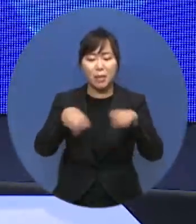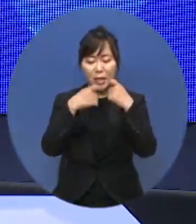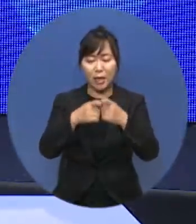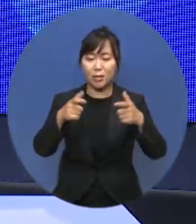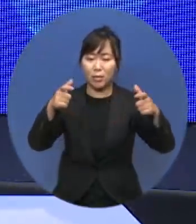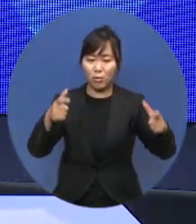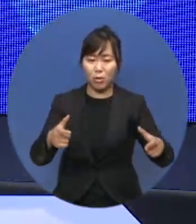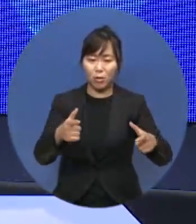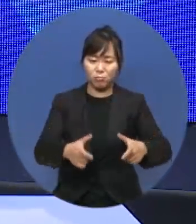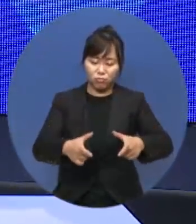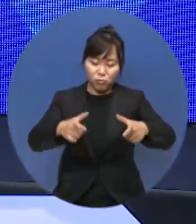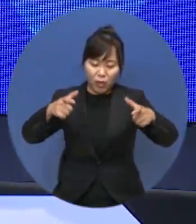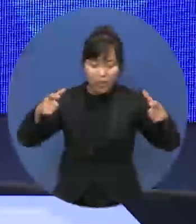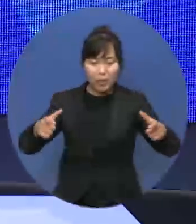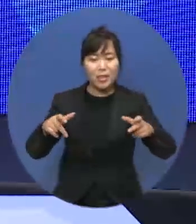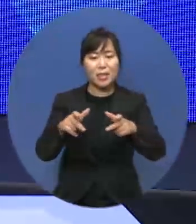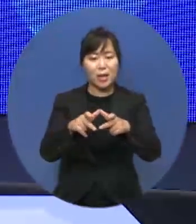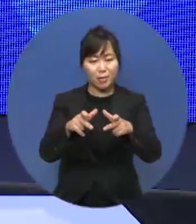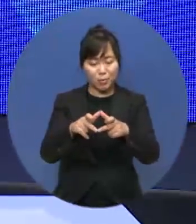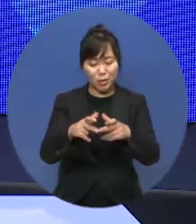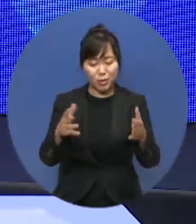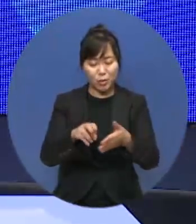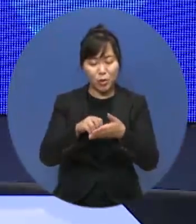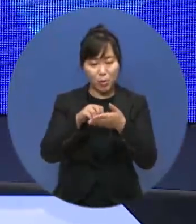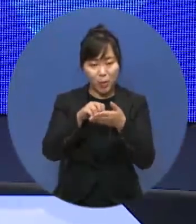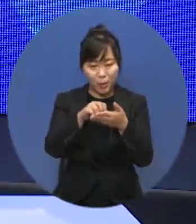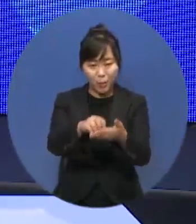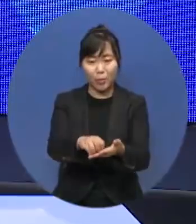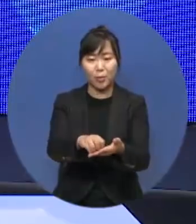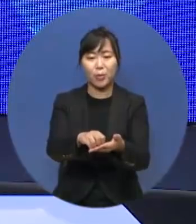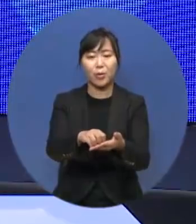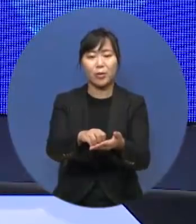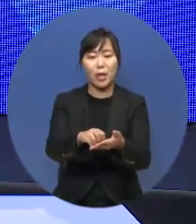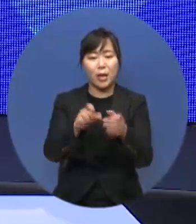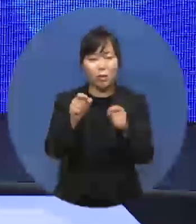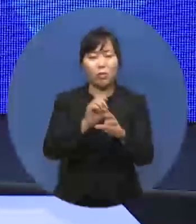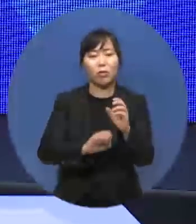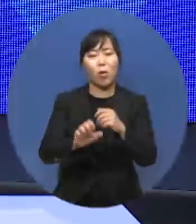민간 영역으로 더 확대가 돼서 장애인분들이 취업이 되고 또